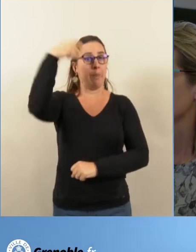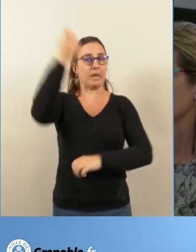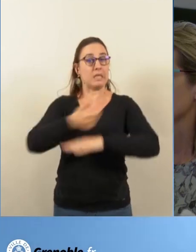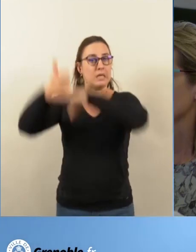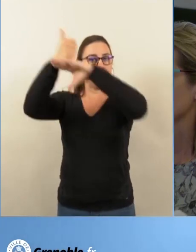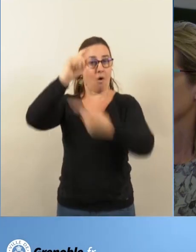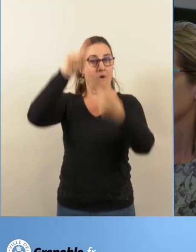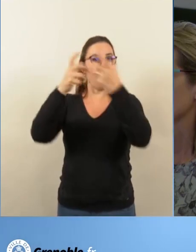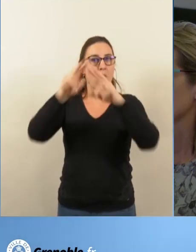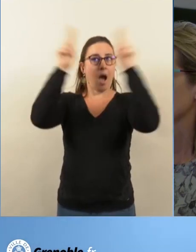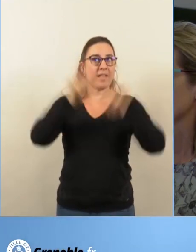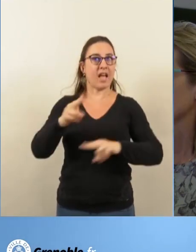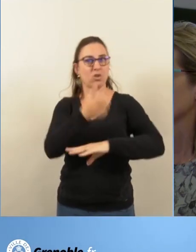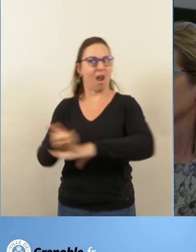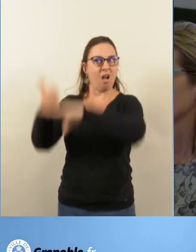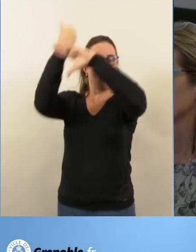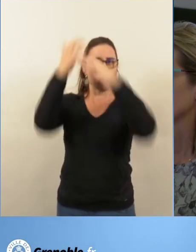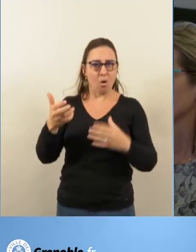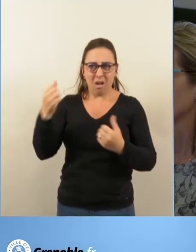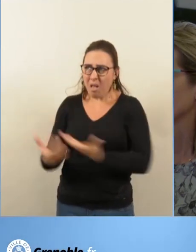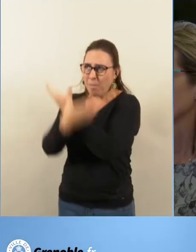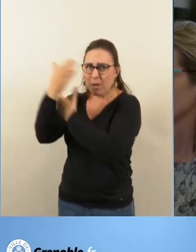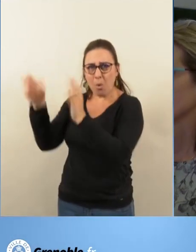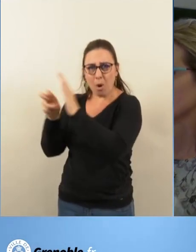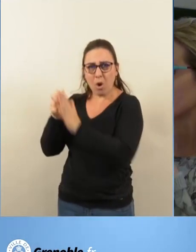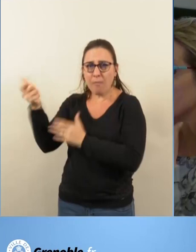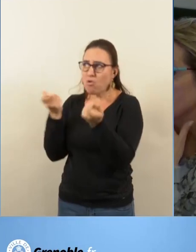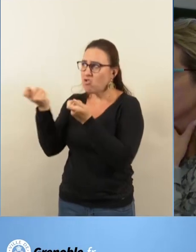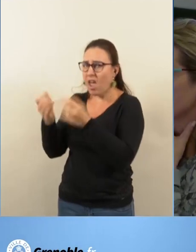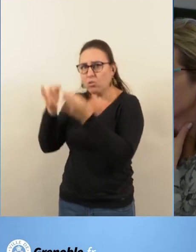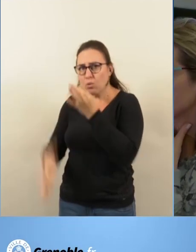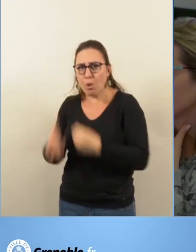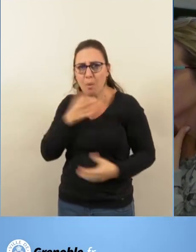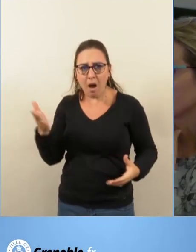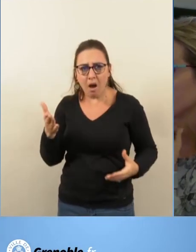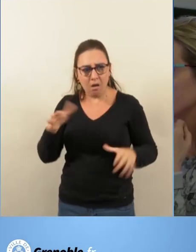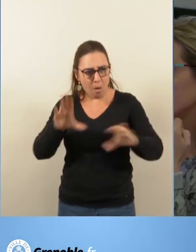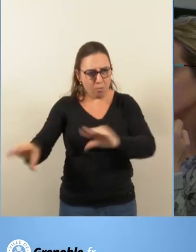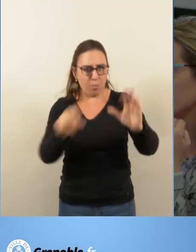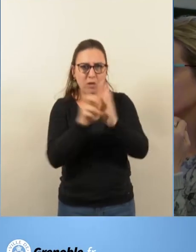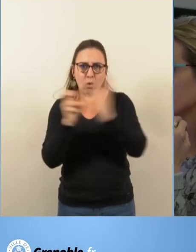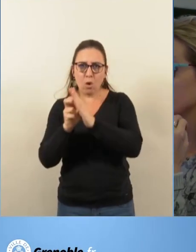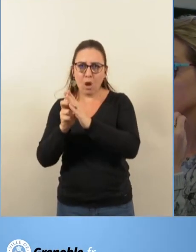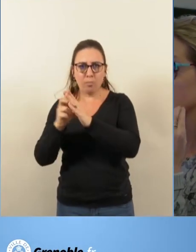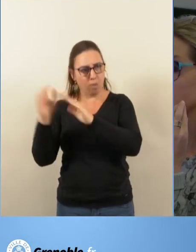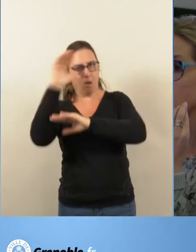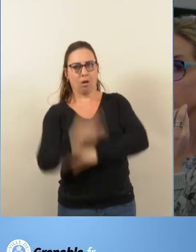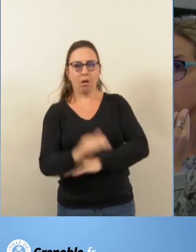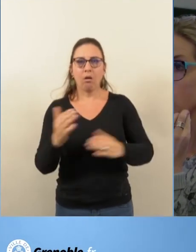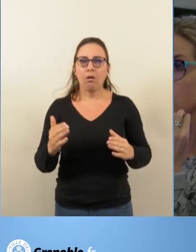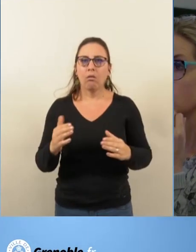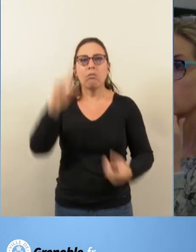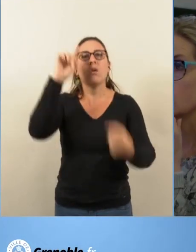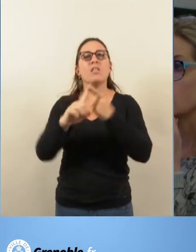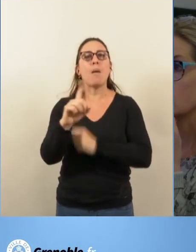et vous ne pouvez pas traiter les problèmes au niveau de la métropole grenobloise pour faire que les Grenoblois soient défendus et vous évoquez le dossier de l'eau mais en tout